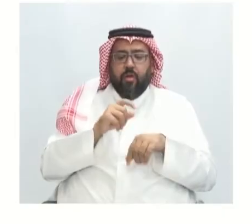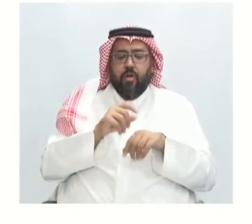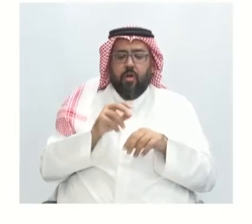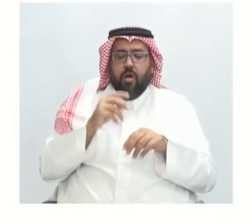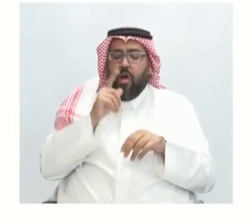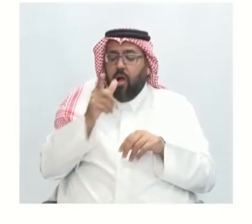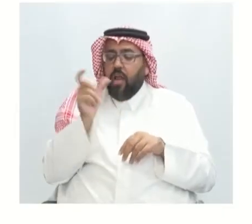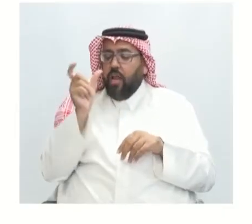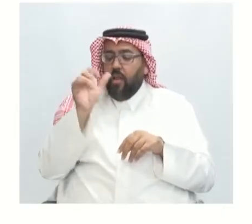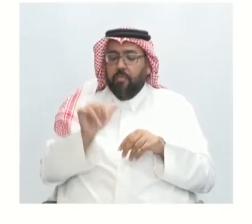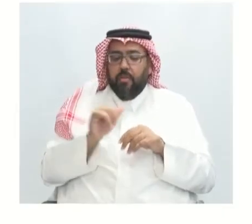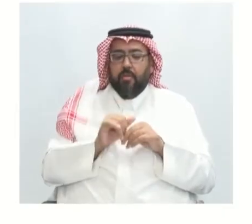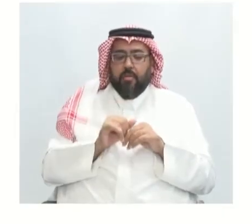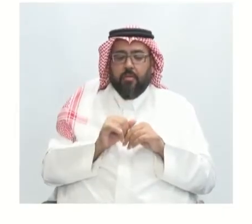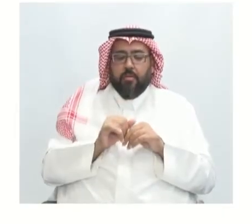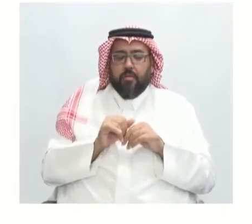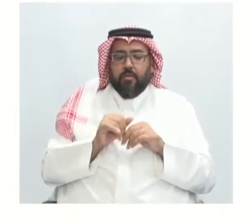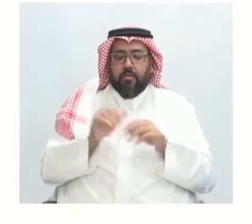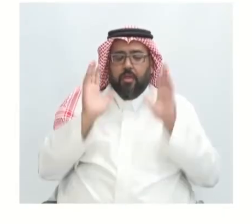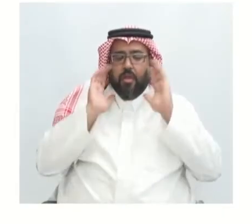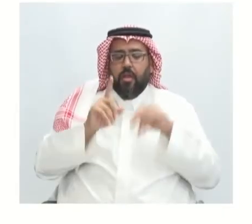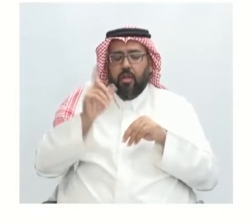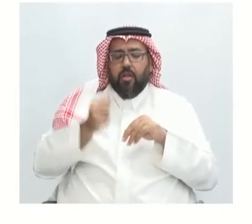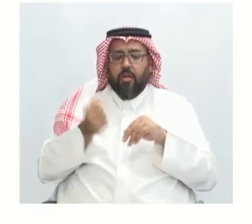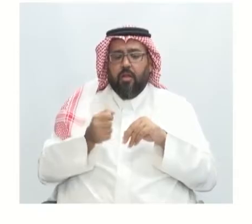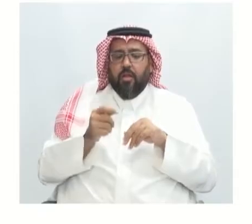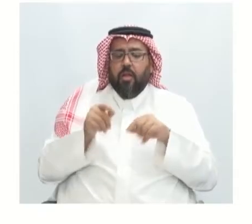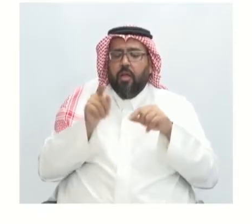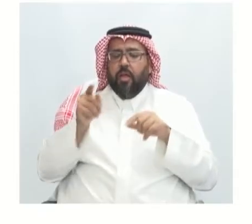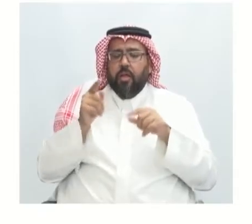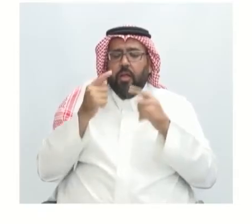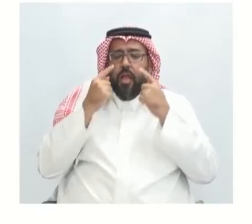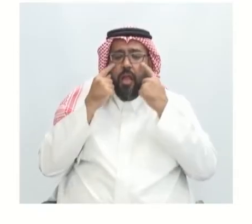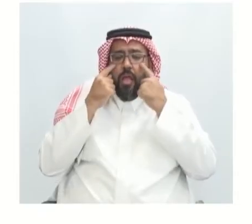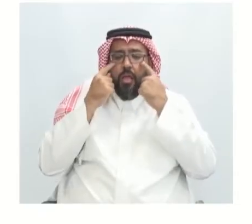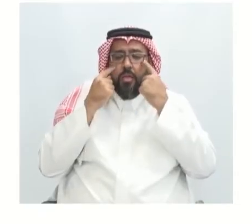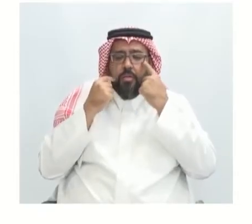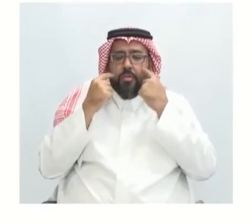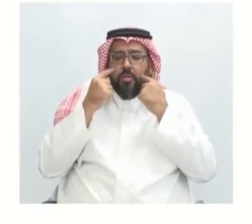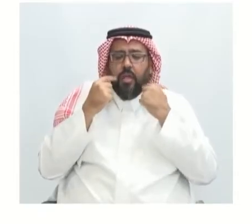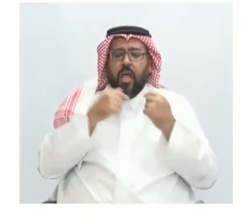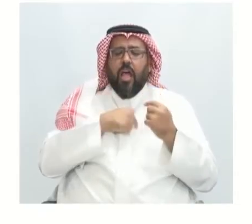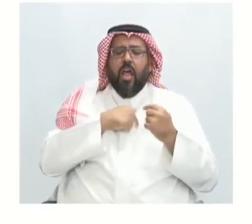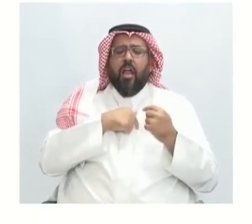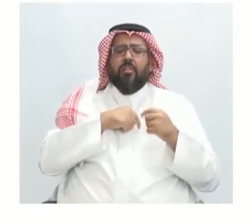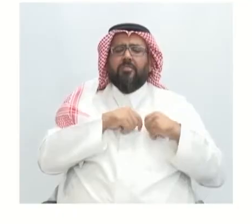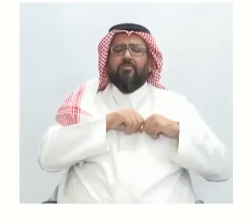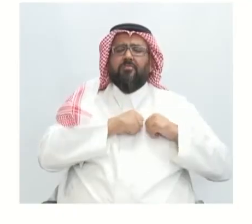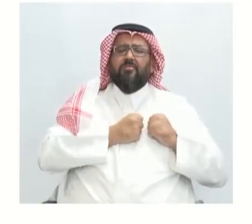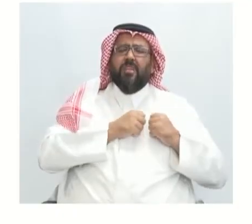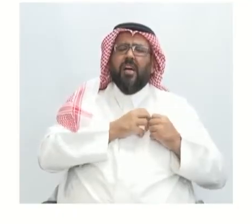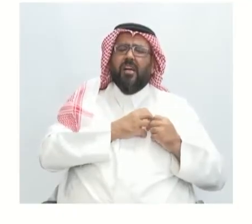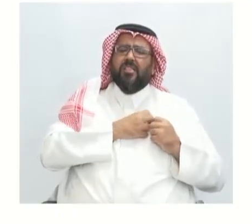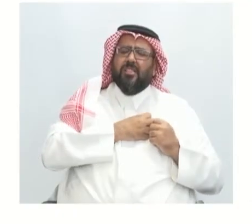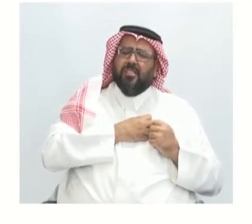فقال النبي صلى الله عليه وسلم ان العين تدمع والقلب يحزن